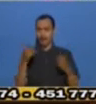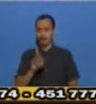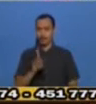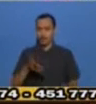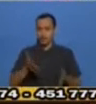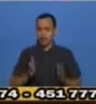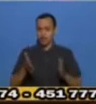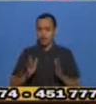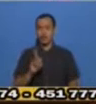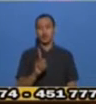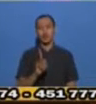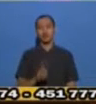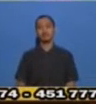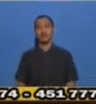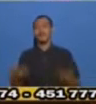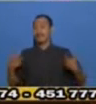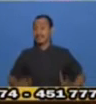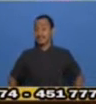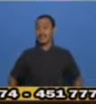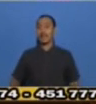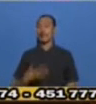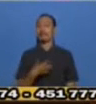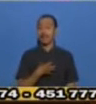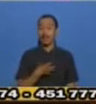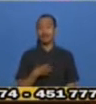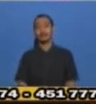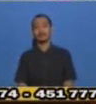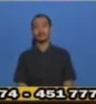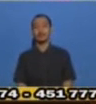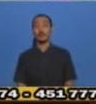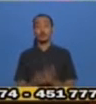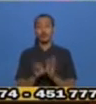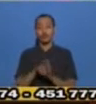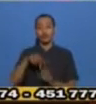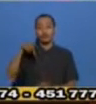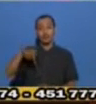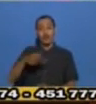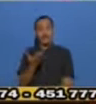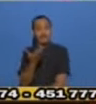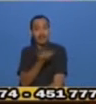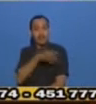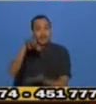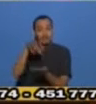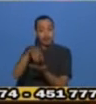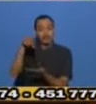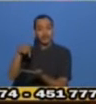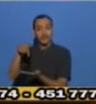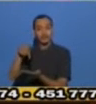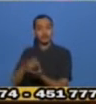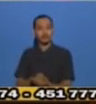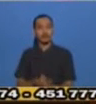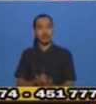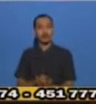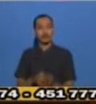secara fisiknya, secara mentalnya. Kalau di sini mohon sewu, kalau kita datang ke tempat sentra vaksin sudah bayangannya nanti